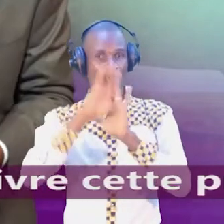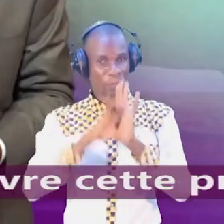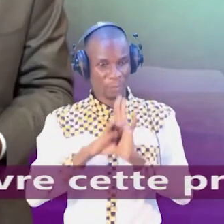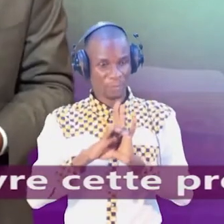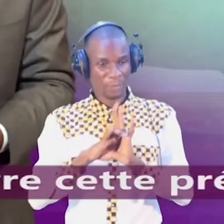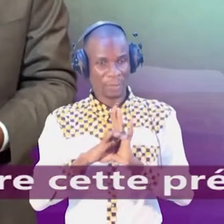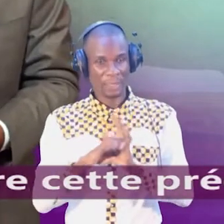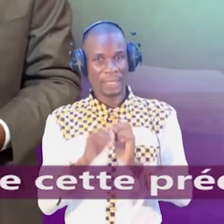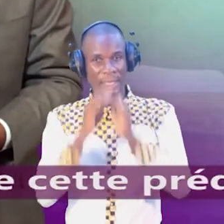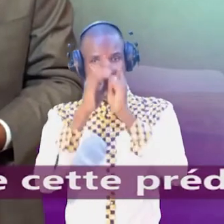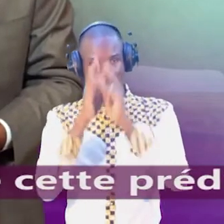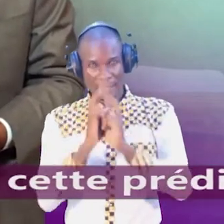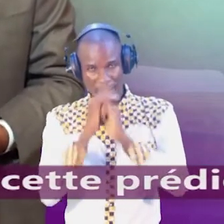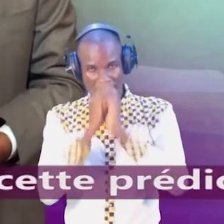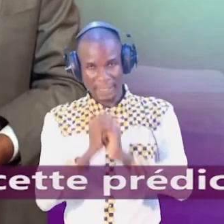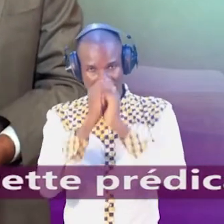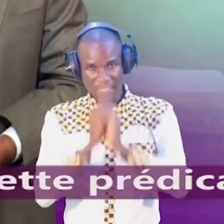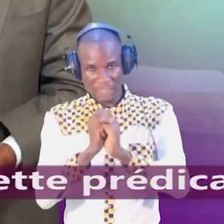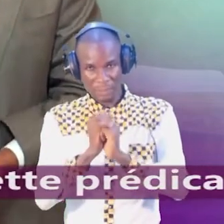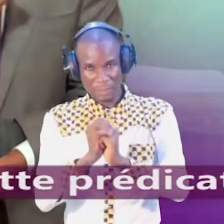allons mis bien comme il est à l'Iboso, nous allons comprendre que nous